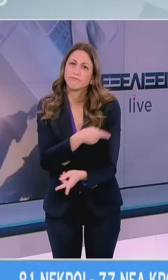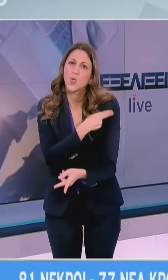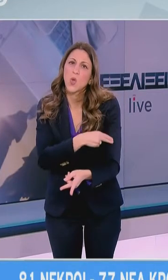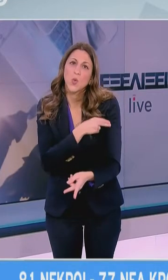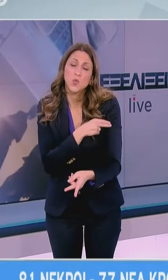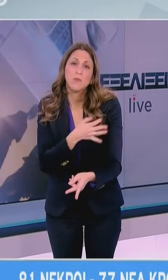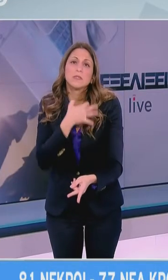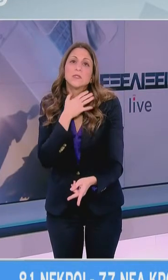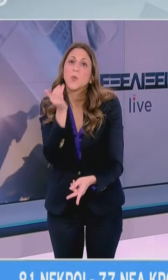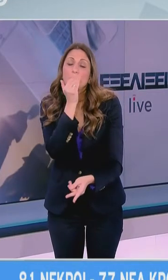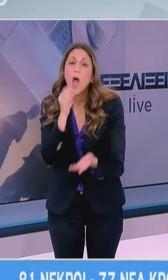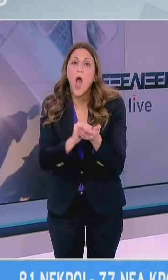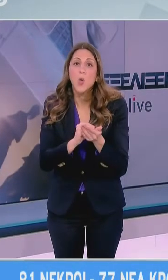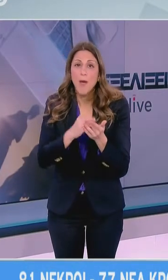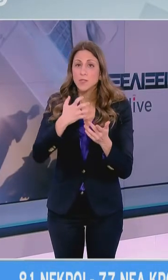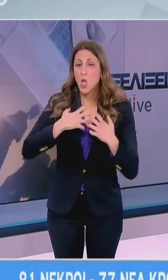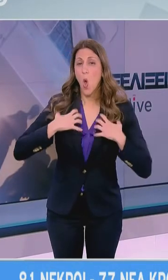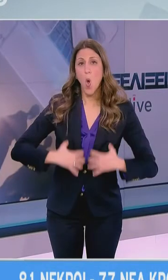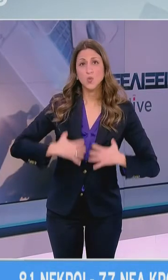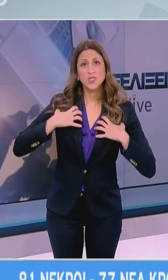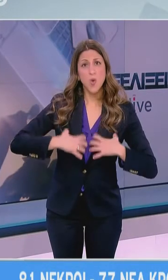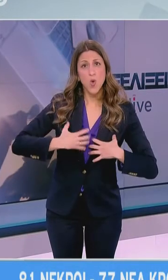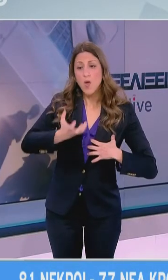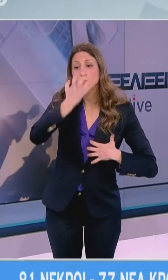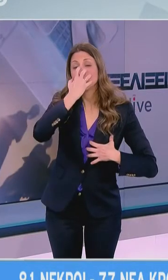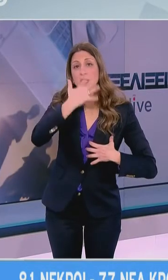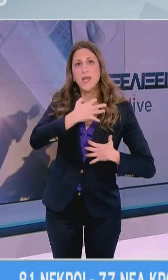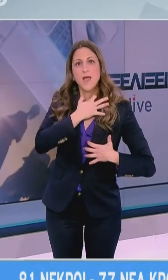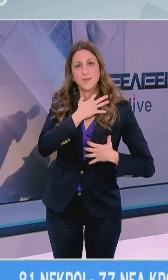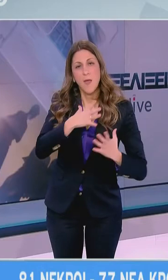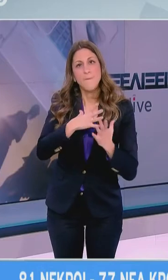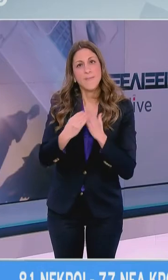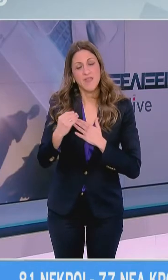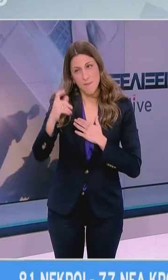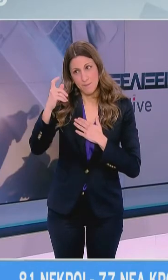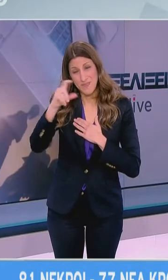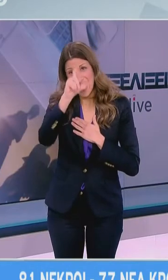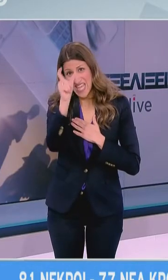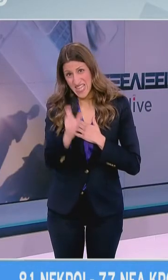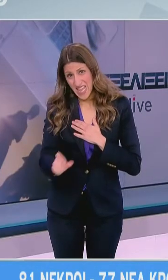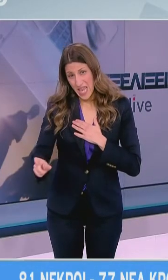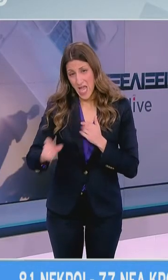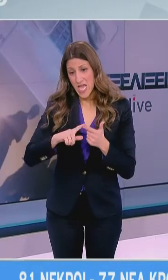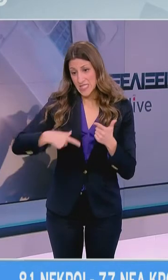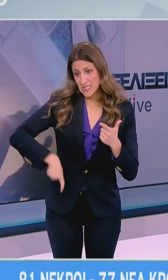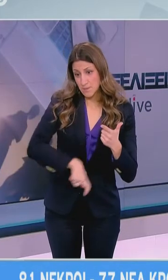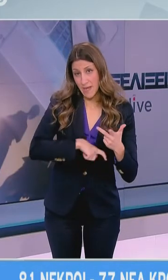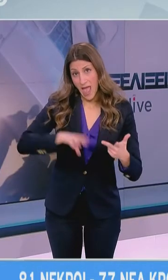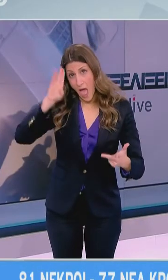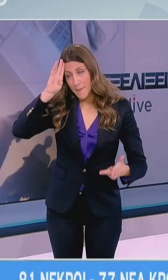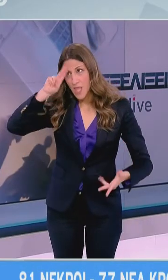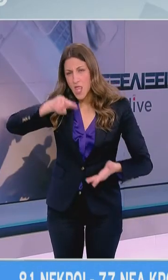ανάγκες σε θεραπευτικό οξυγόνο. Το αποτέλεσμα είναι στην Ιταλία, τη Βρετανία και τη Νέα Υόρκη να καταβάλλονται προσπάθειες ώστε να μην εξαντληθούν τα